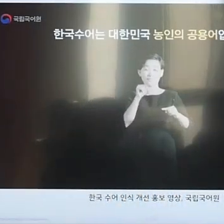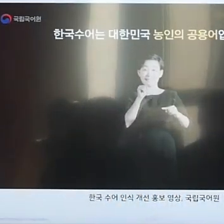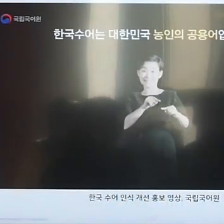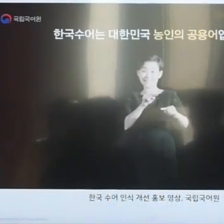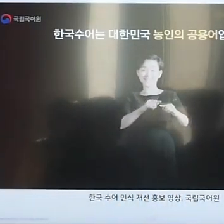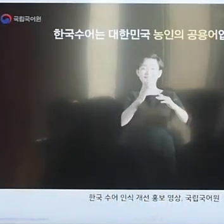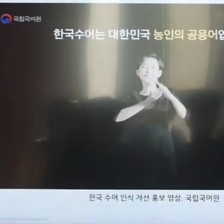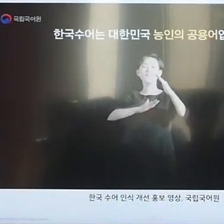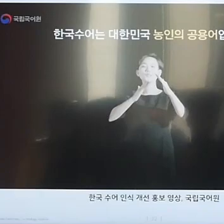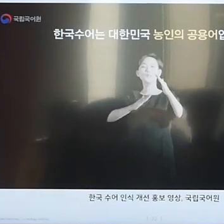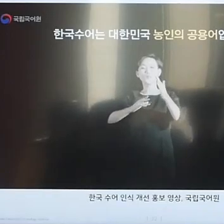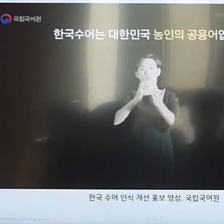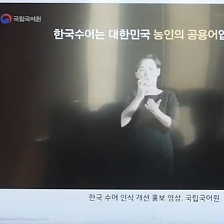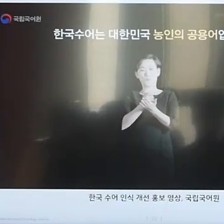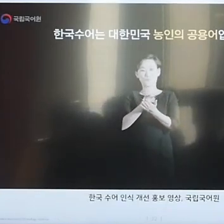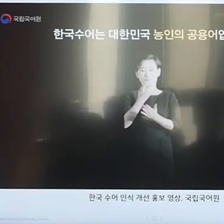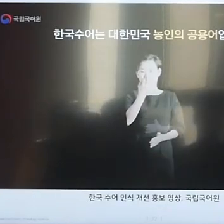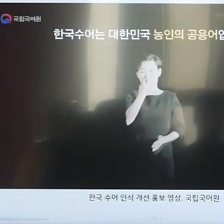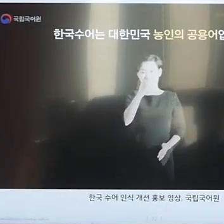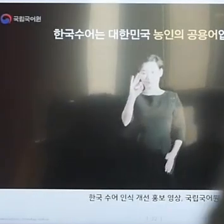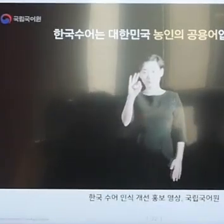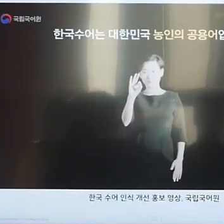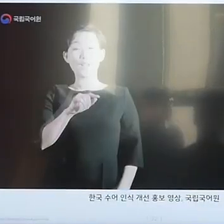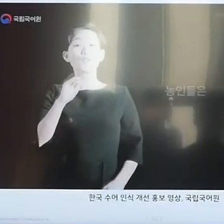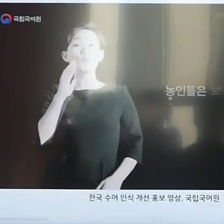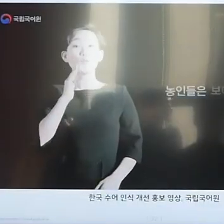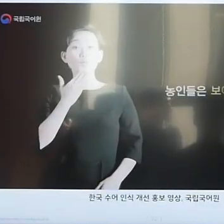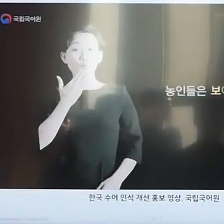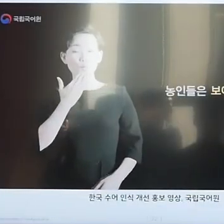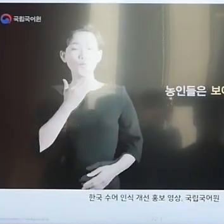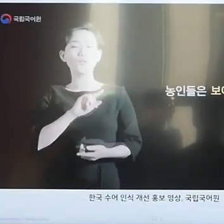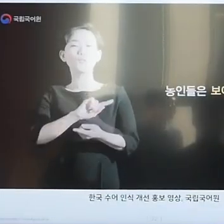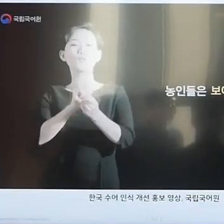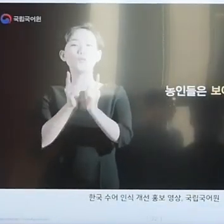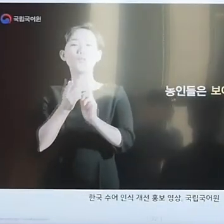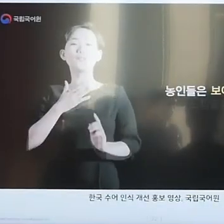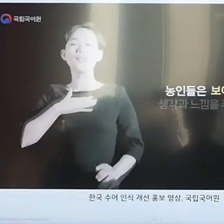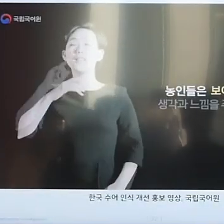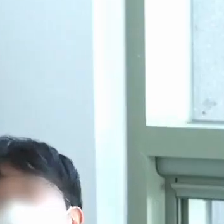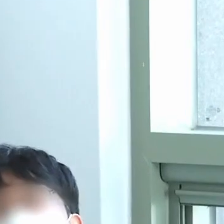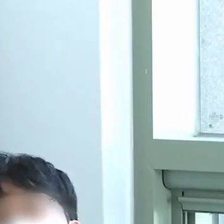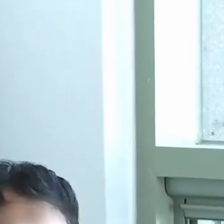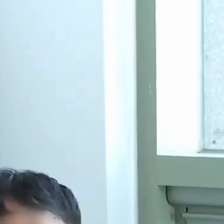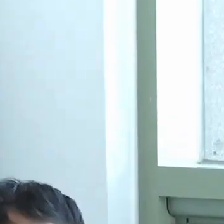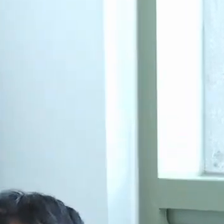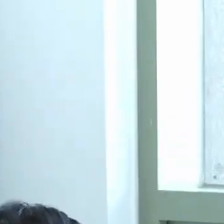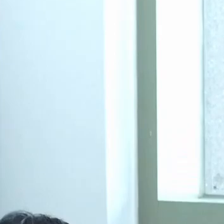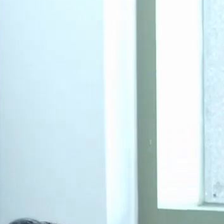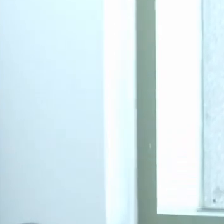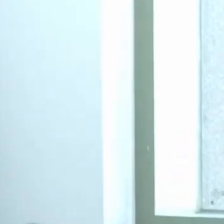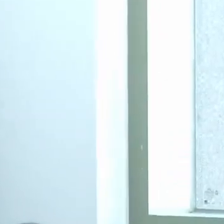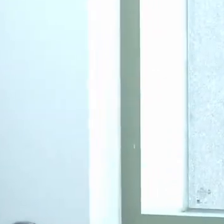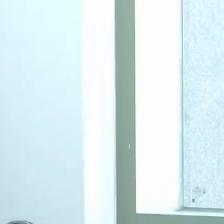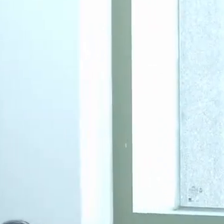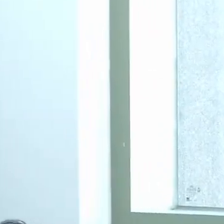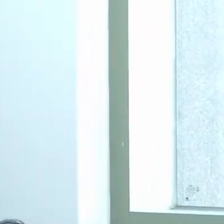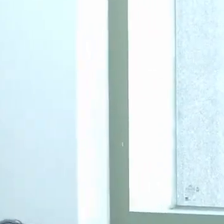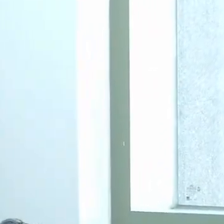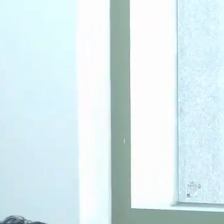예, 패스워드 이상식입니다. 예, 너무 잘 들었고요. 네, 감사합니다.